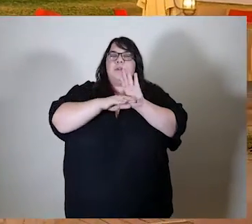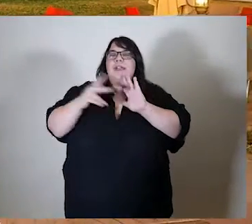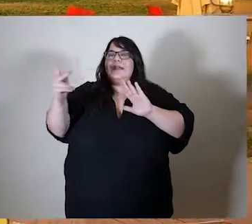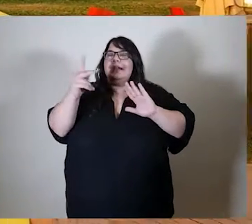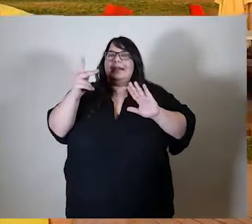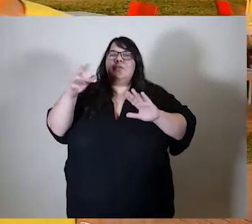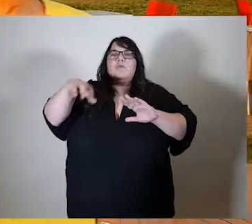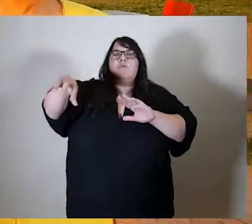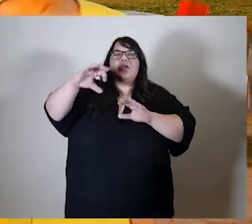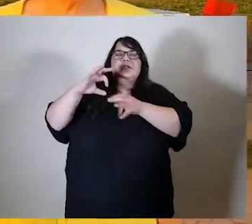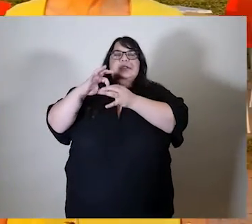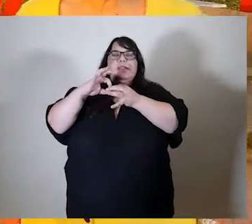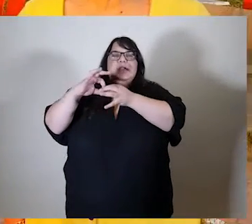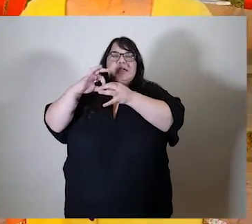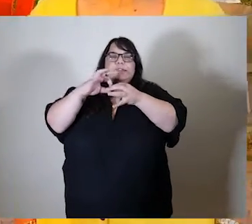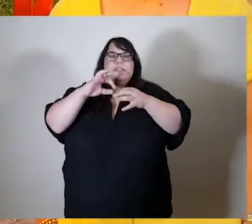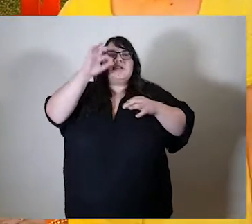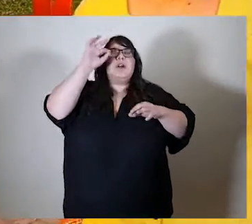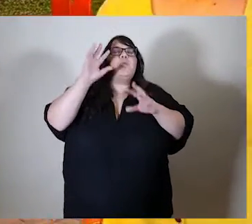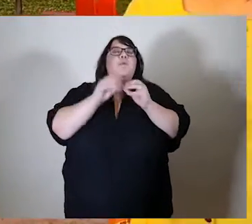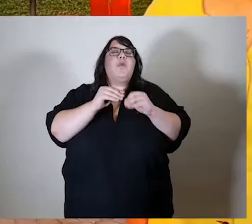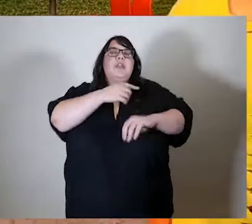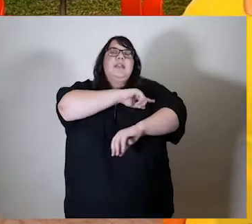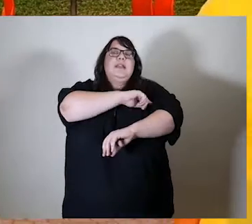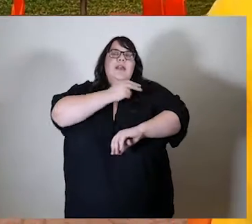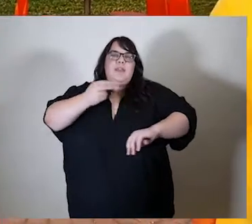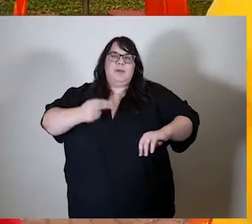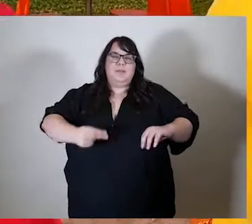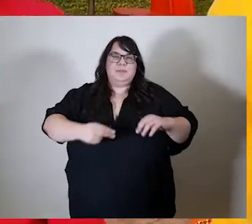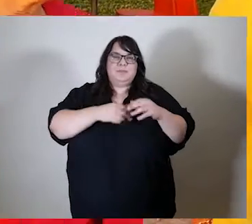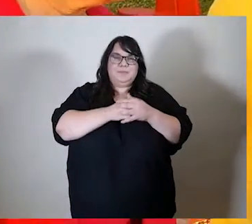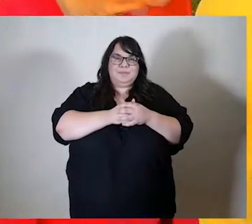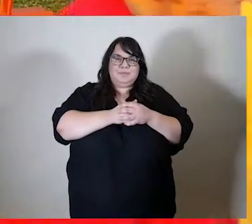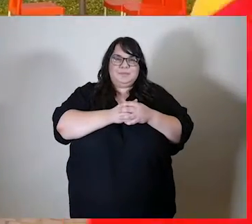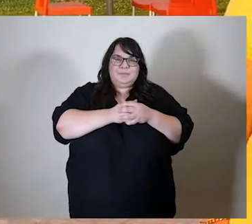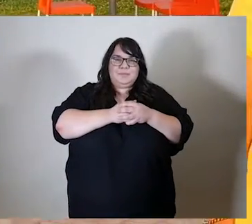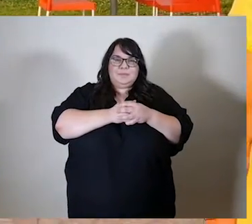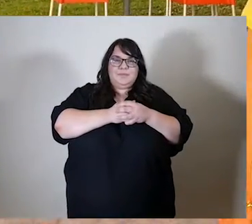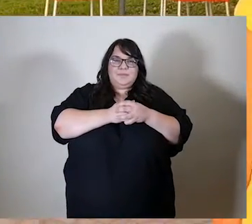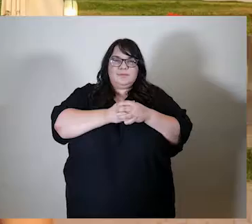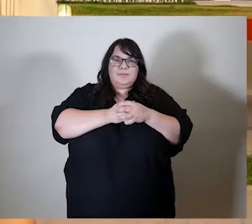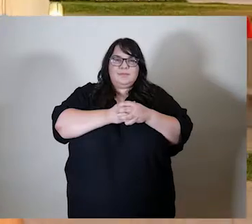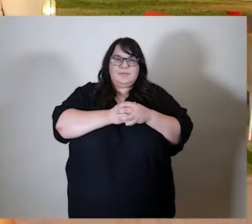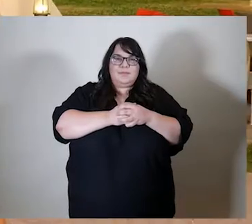με επιστημονικούς φορείς και τοπικούς φορείς με θέματα πάντα του κυριατρικού ενδιαφέροντος.